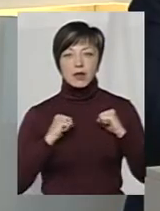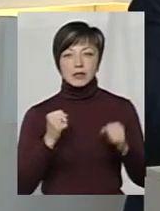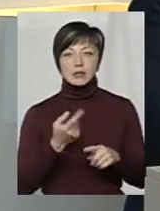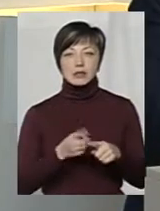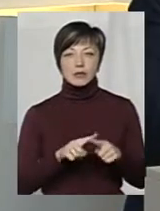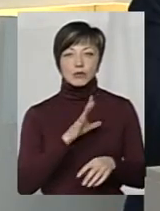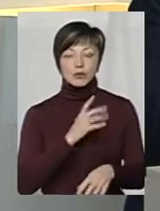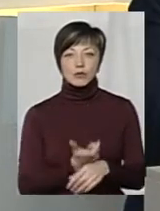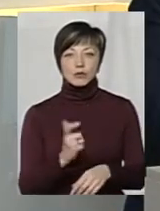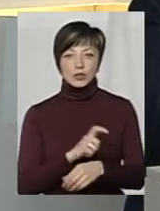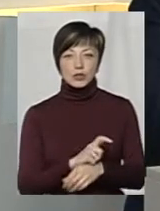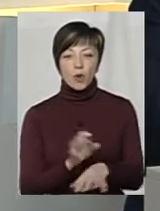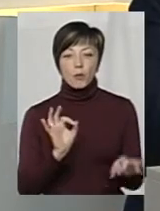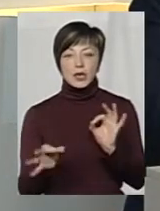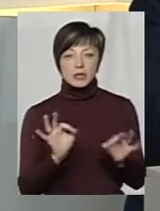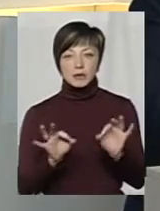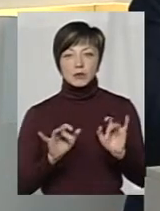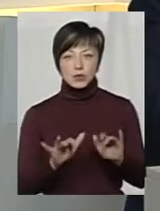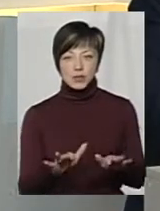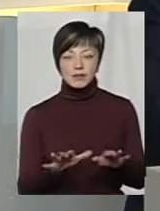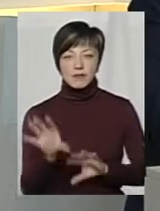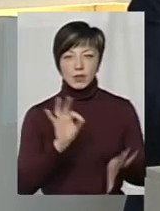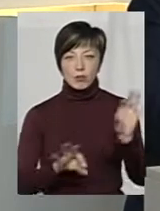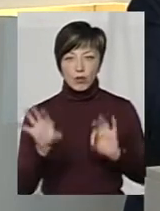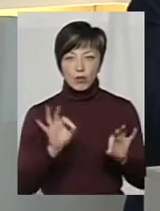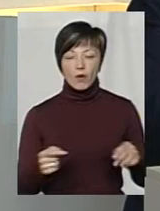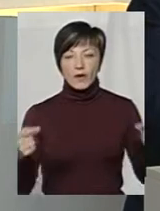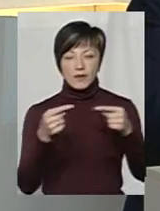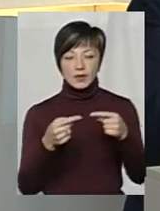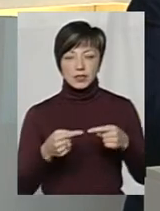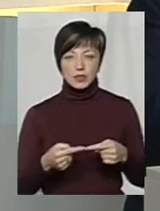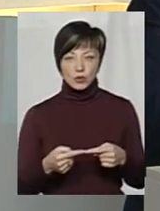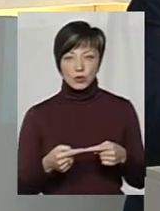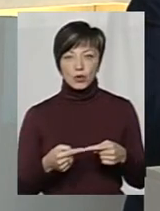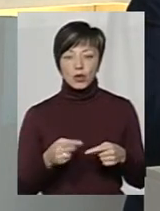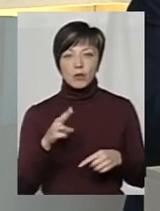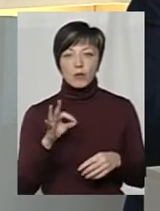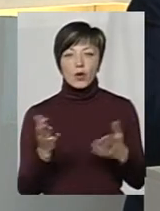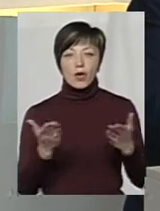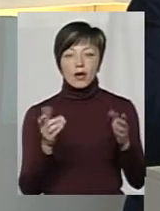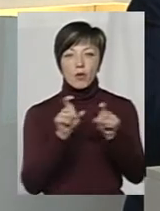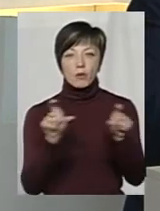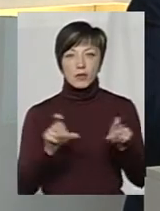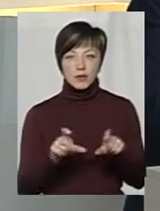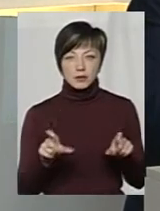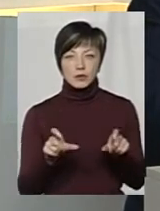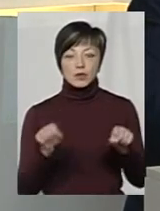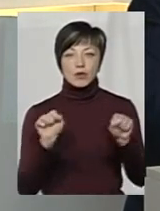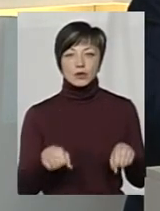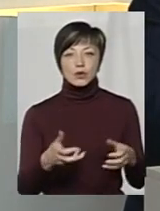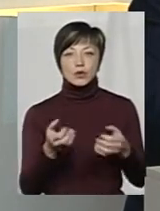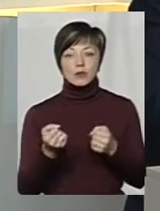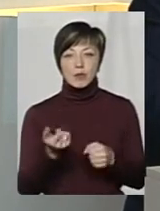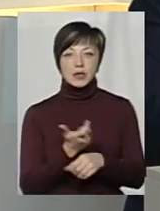більш об'єктивний процес відбору. Визначено, по які об'єкти, по які можуть отримати